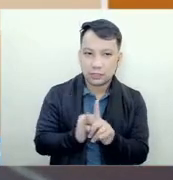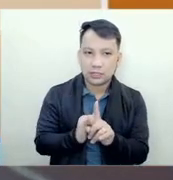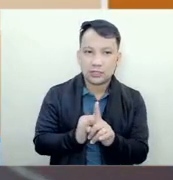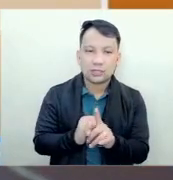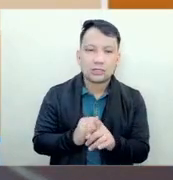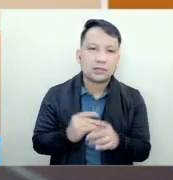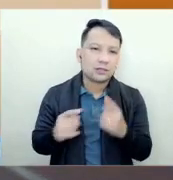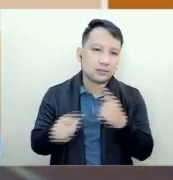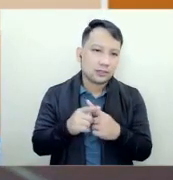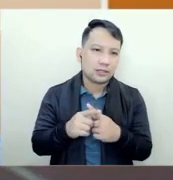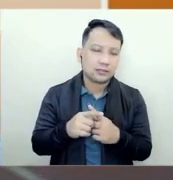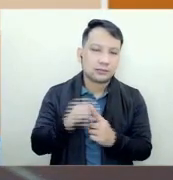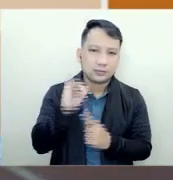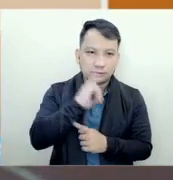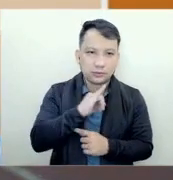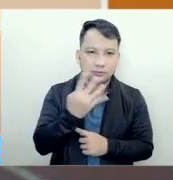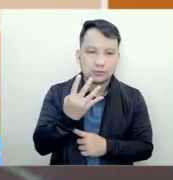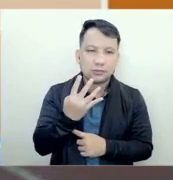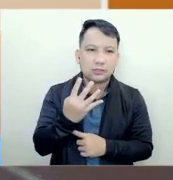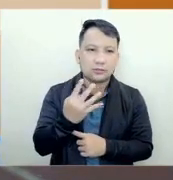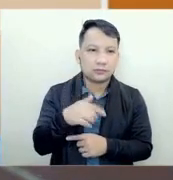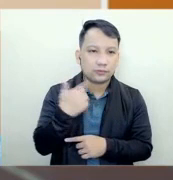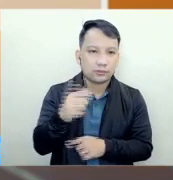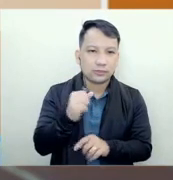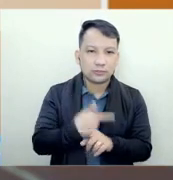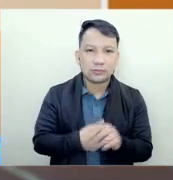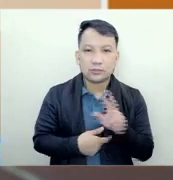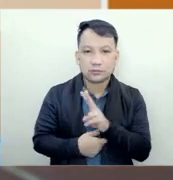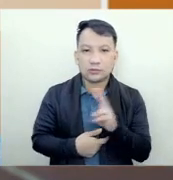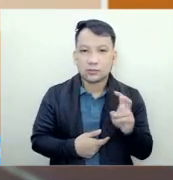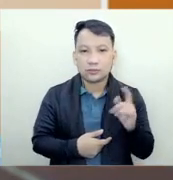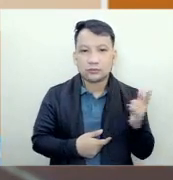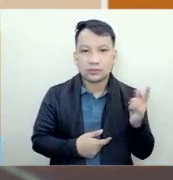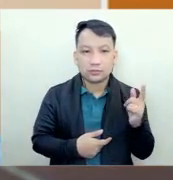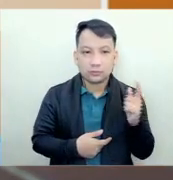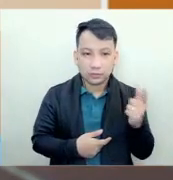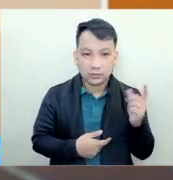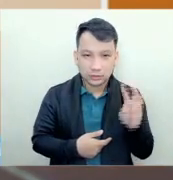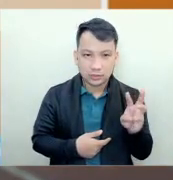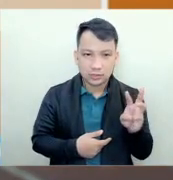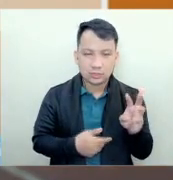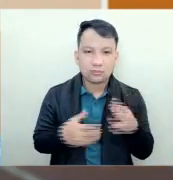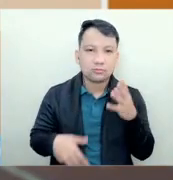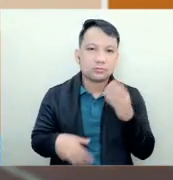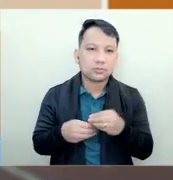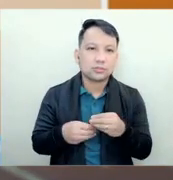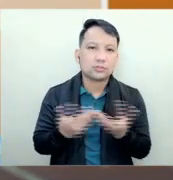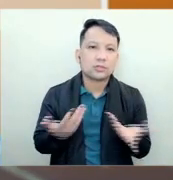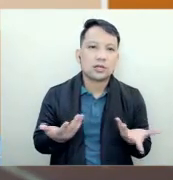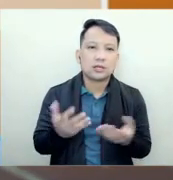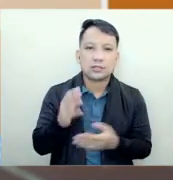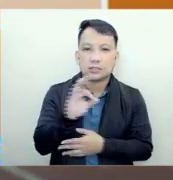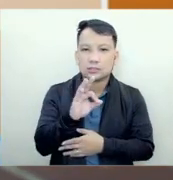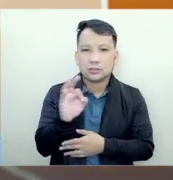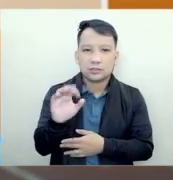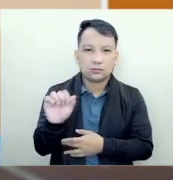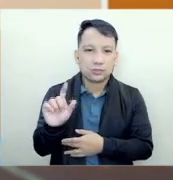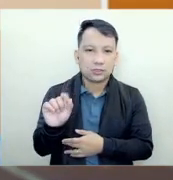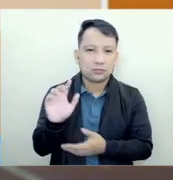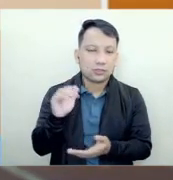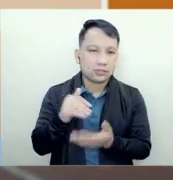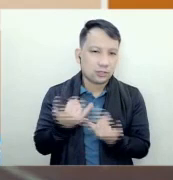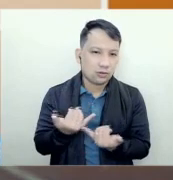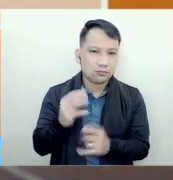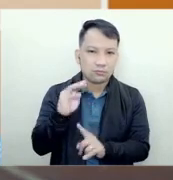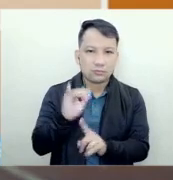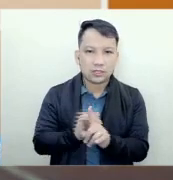sa Iloilo City pa lang. Mula April na may 226 cases, biglang sipa ito sa 911 ngayong Mayo